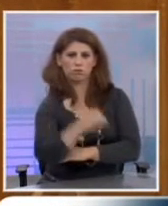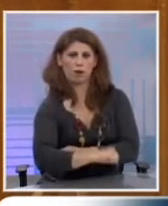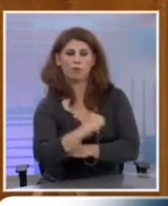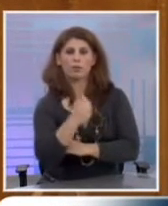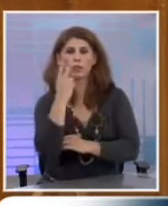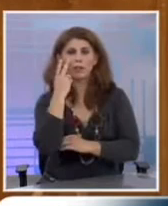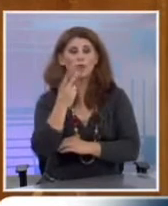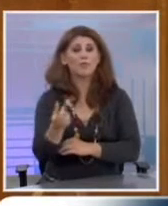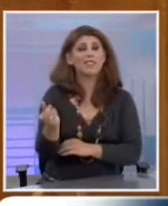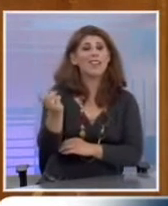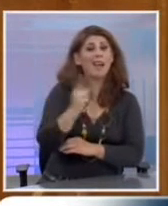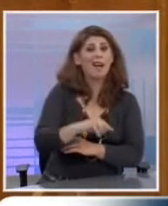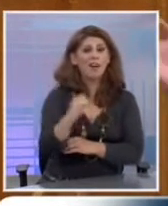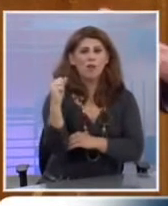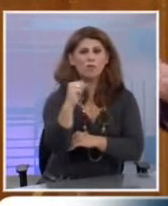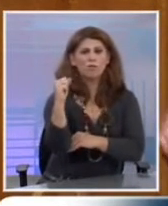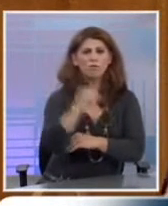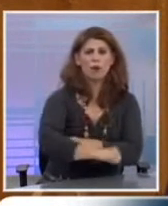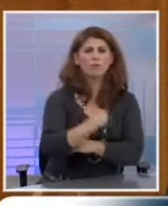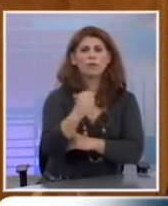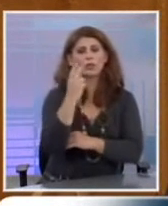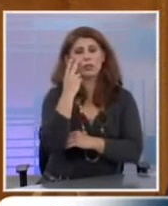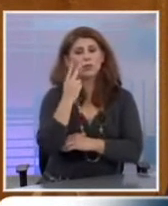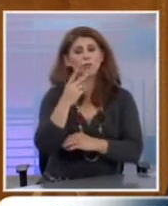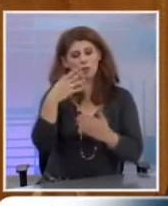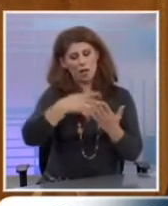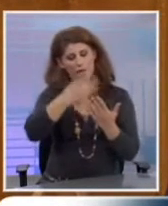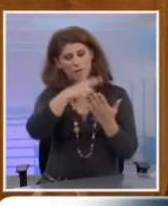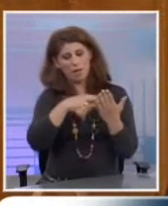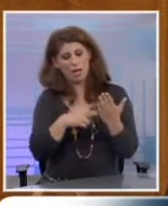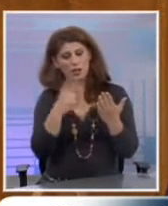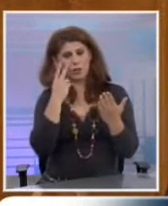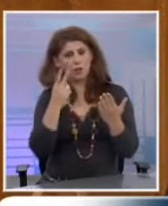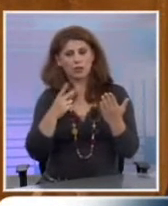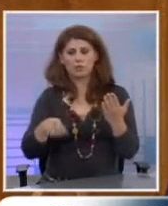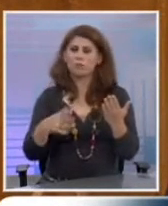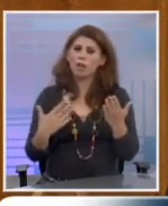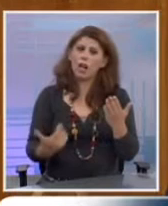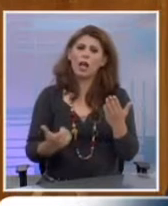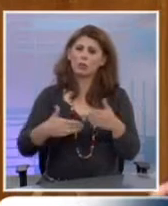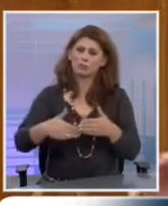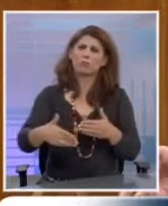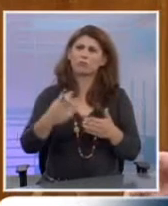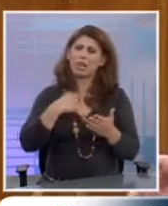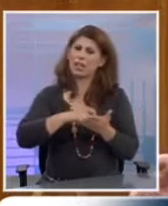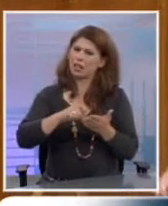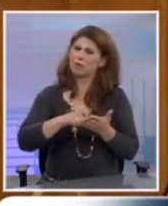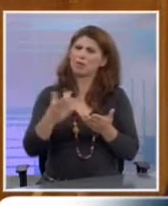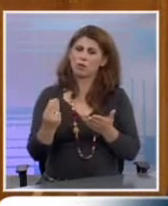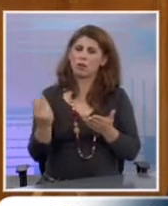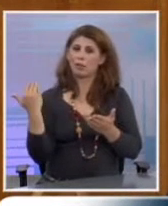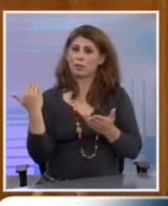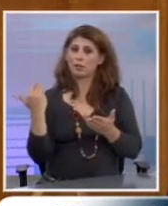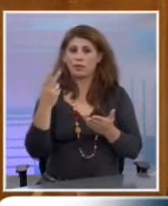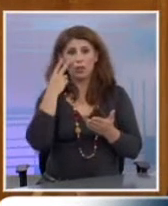σε ένα άλλο bras de fer που διαβάζαμε ότι στις εφημερίδες όλες ότι πεζότανε αυτές τις μέρες και το είδαμε πριν από λίγο